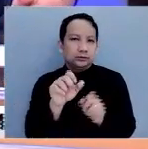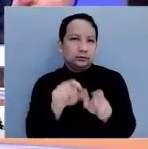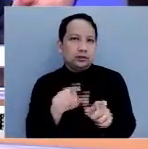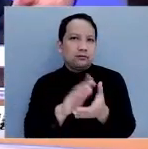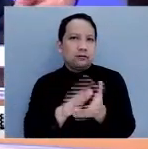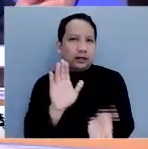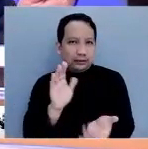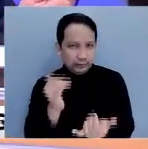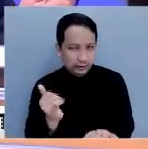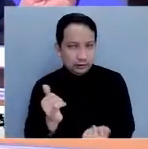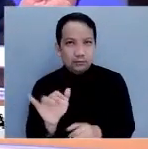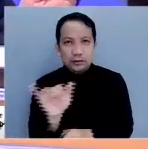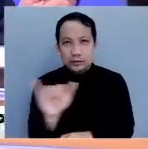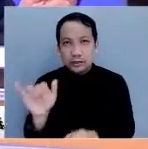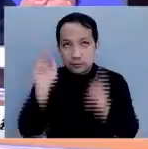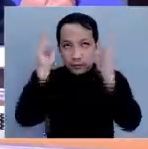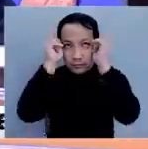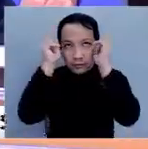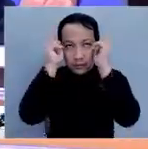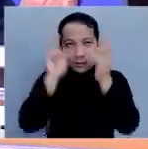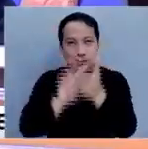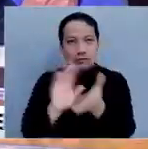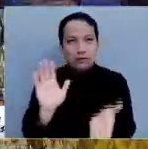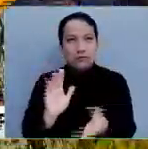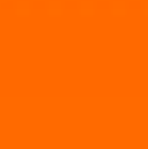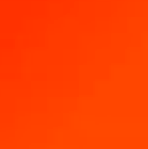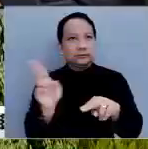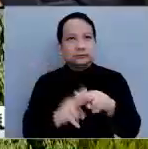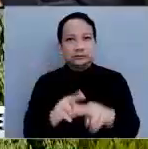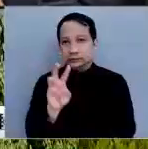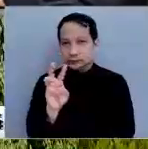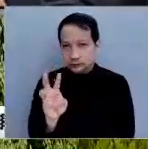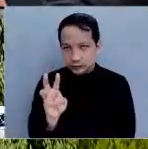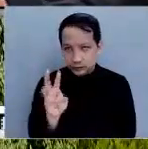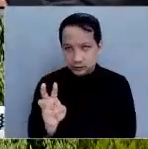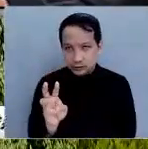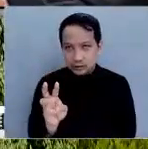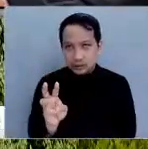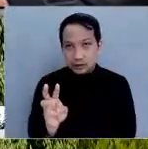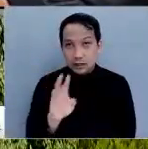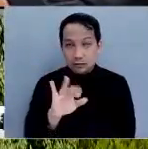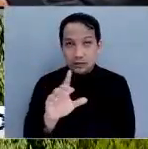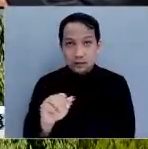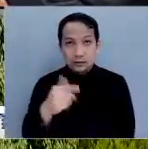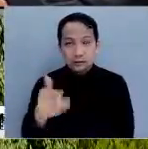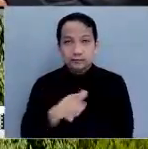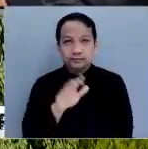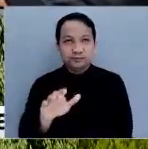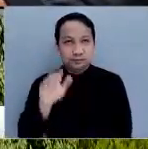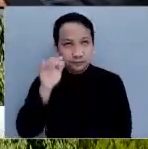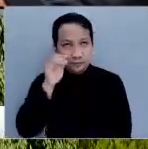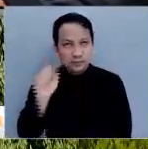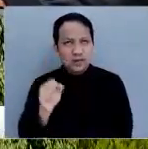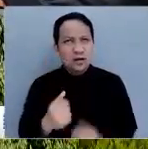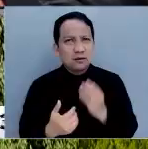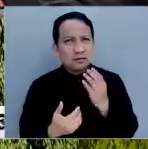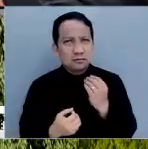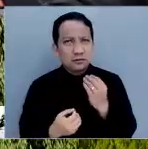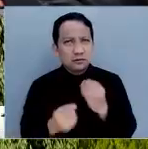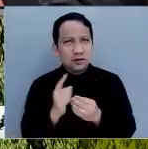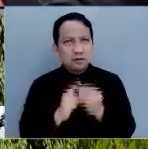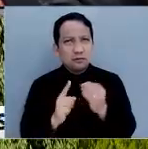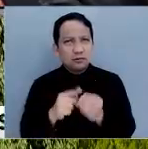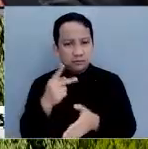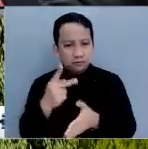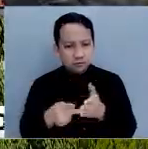taas presyong hanggang 60 pesos. Live mula sa Barangay Market, nasa frontline na balitang yan si Ian Suyu. Ian, ano nang presyon